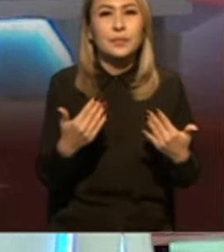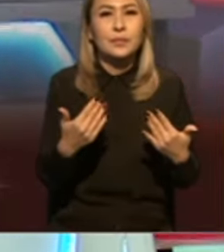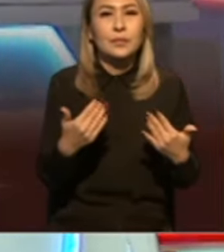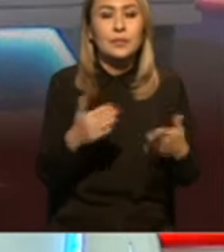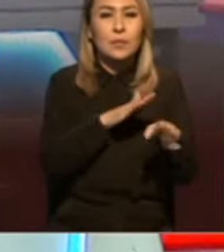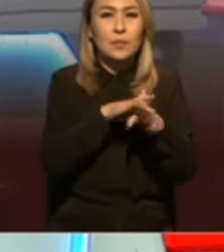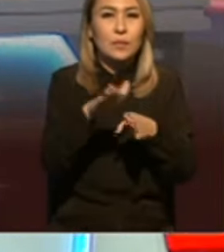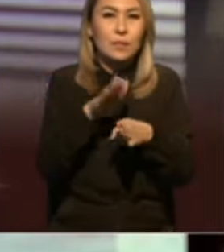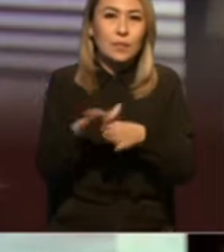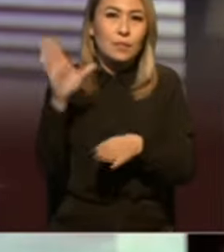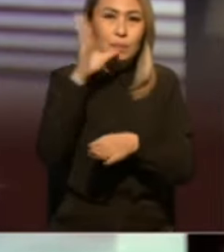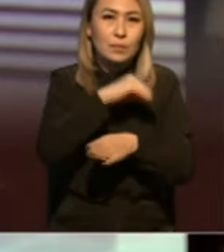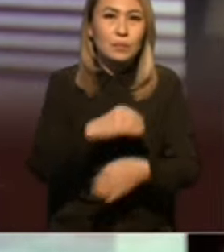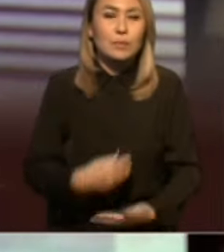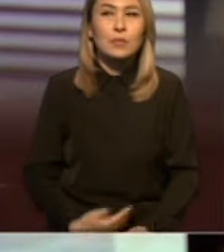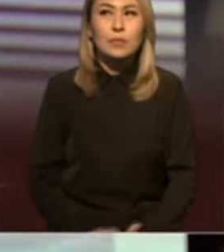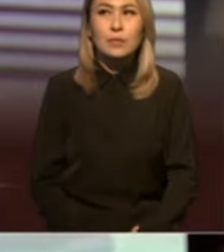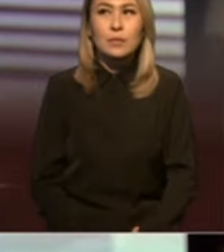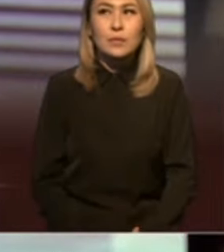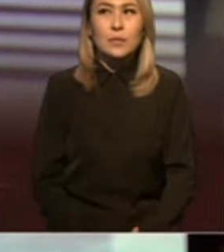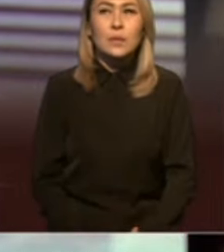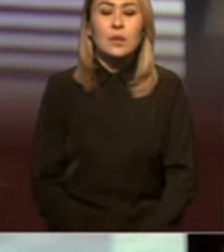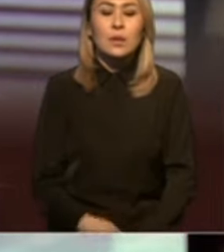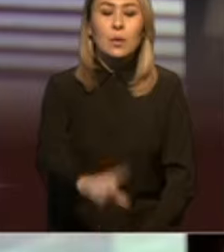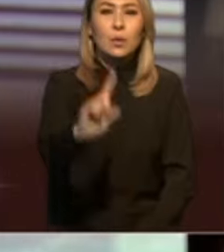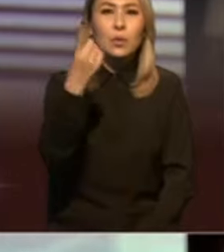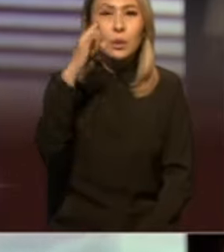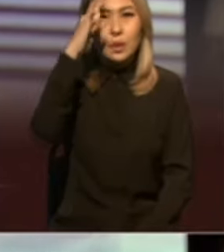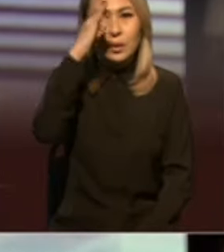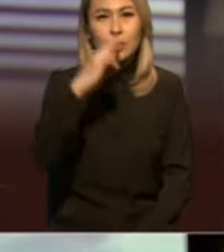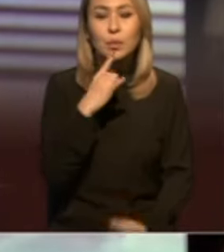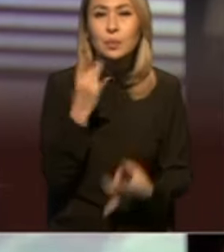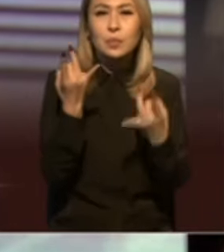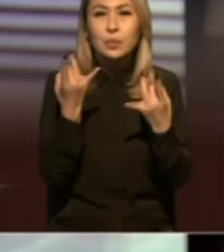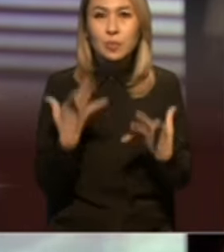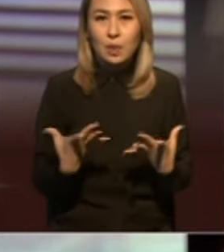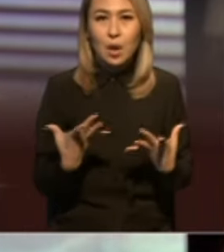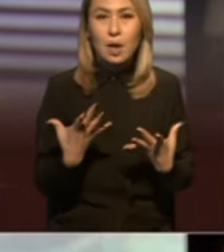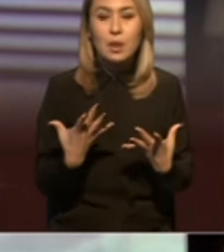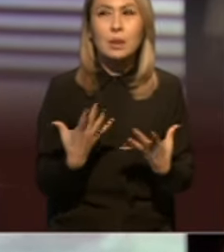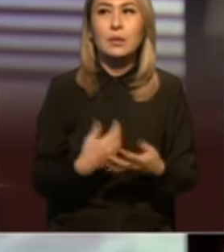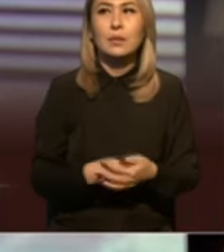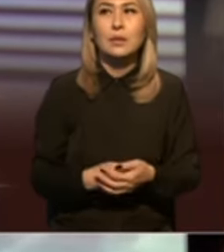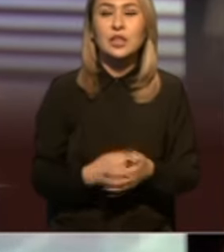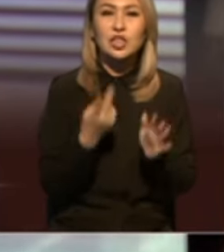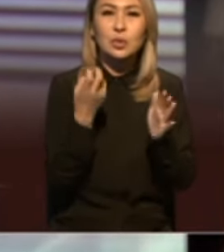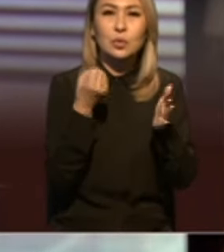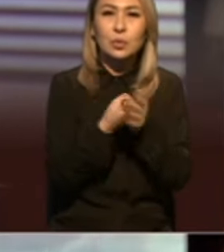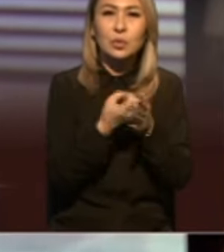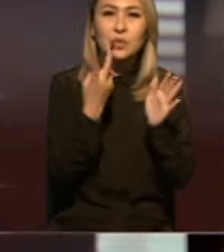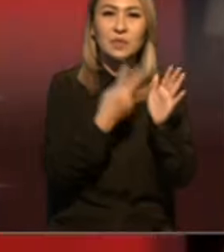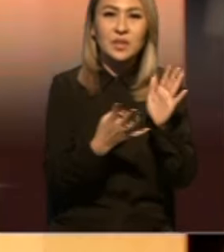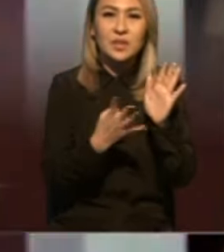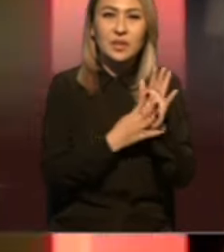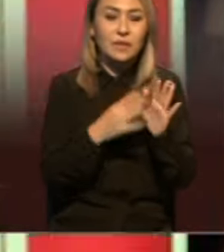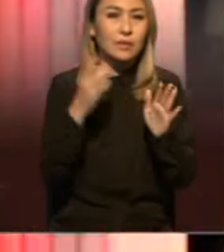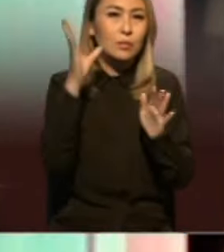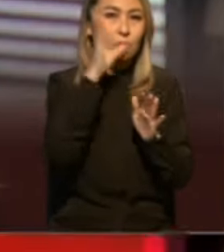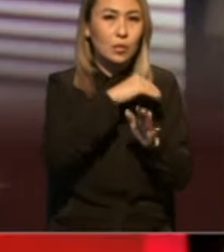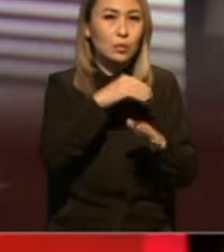қолданылып кетуі мүмкін. Өйткені Қазақстанда бұл жай келе жатыр. 29-ға дейін бұл мәселе шешілмеуі де